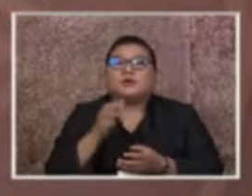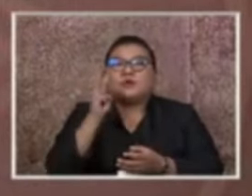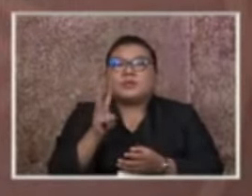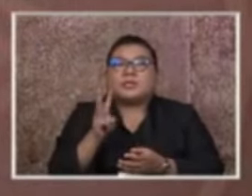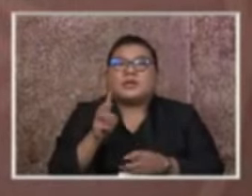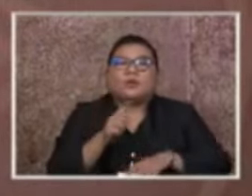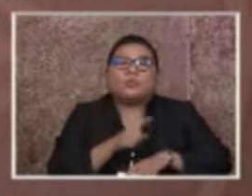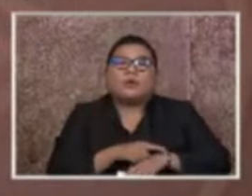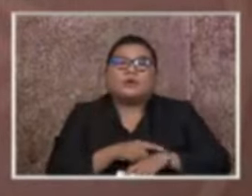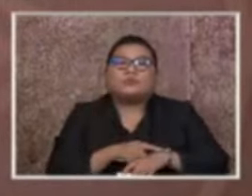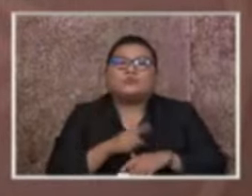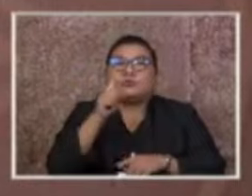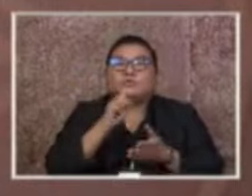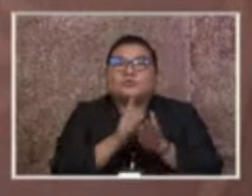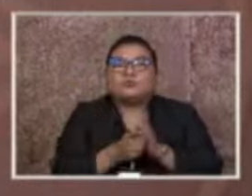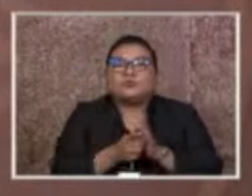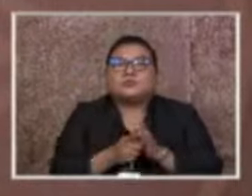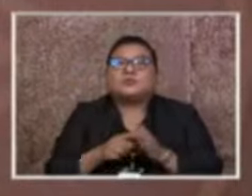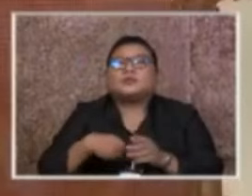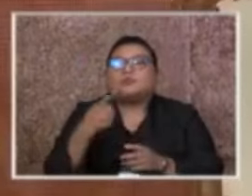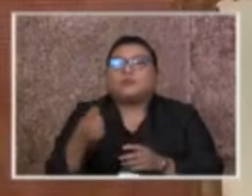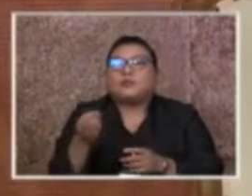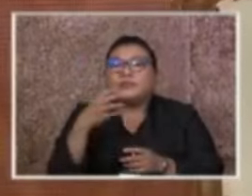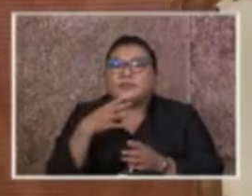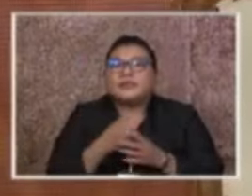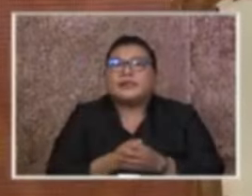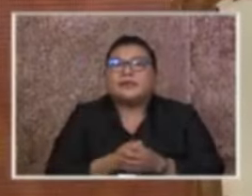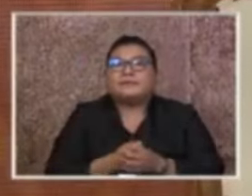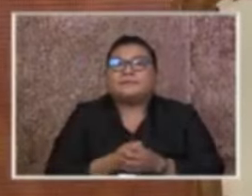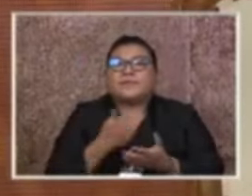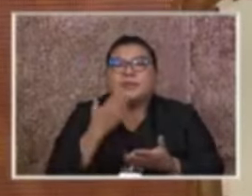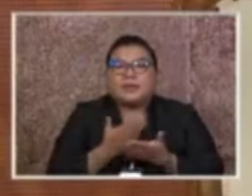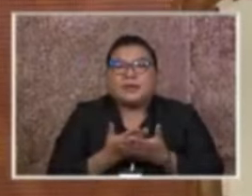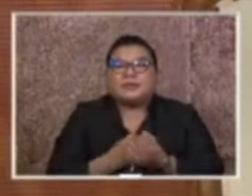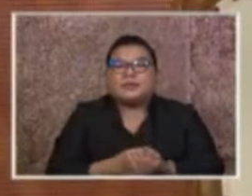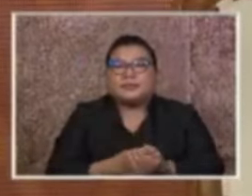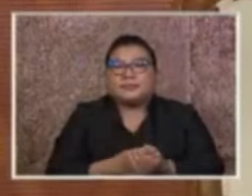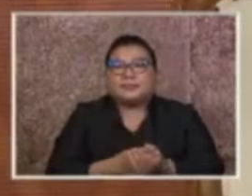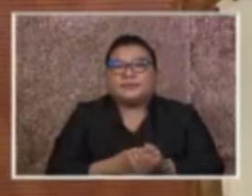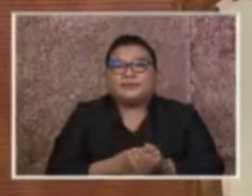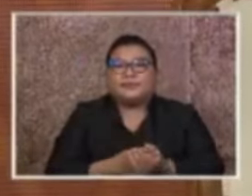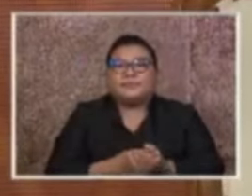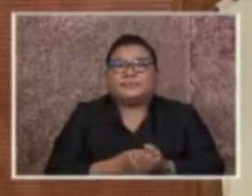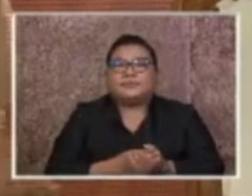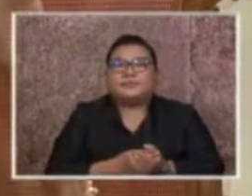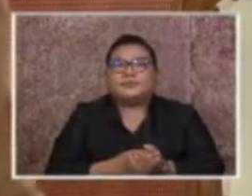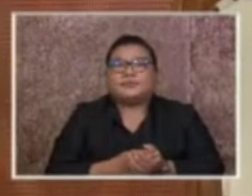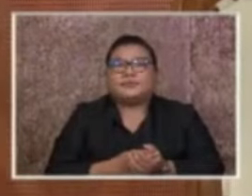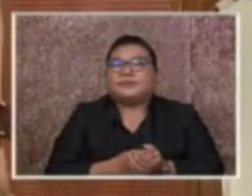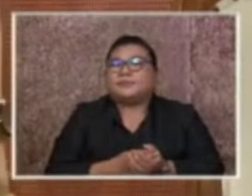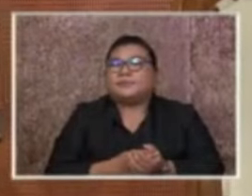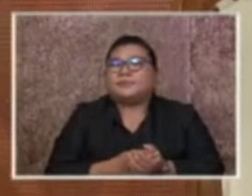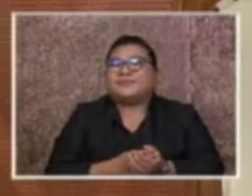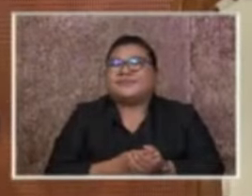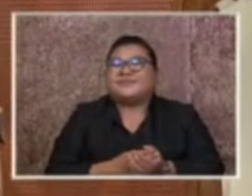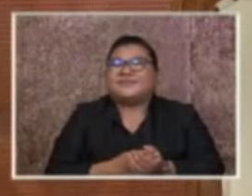waktu Anda bertanya 1 menit dimulai saat berbicara terima kasih gusaji Saya hanya bertanya begini